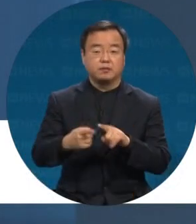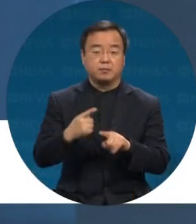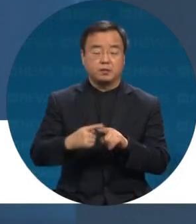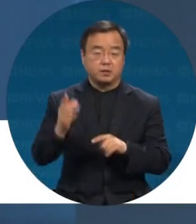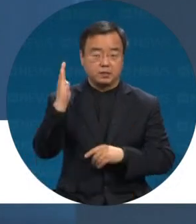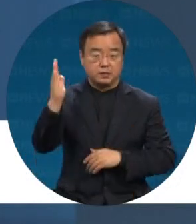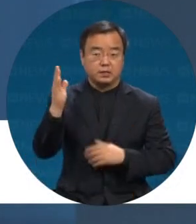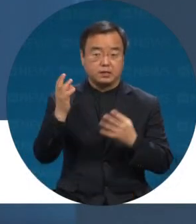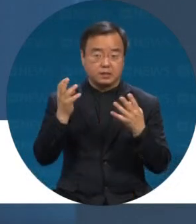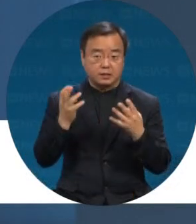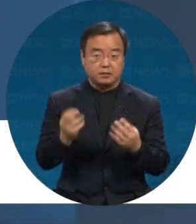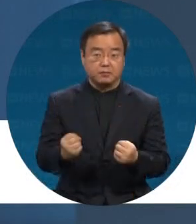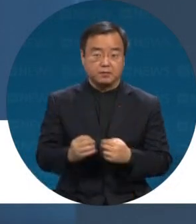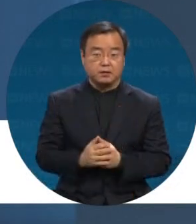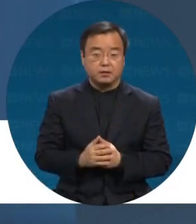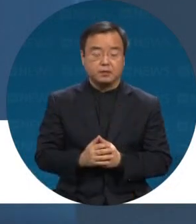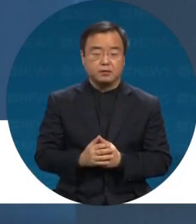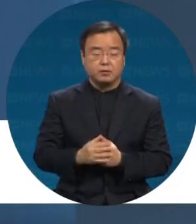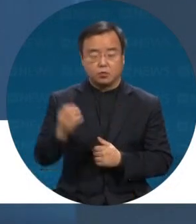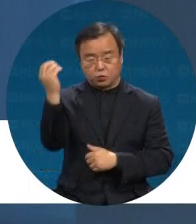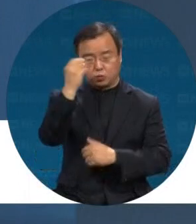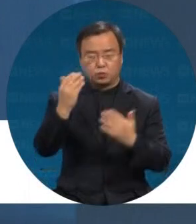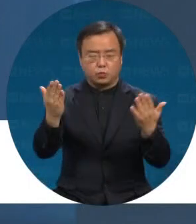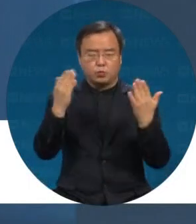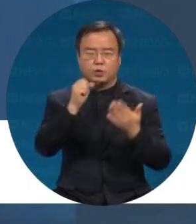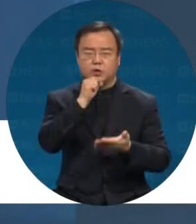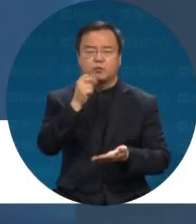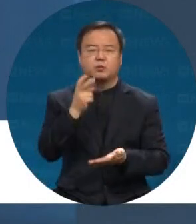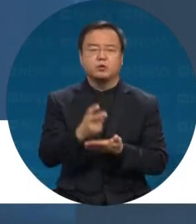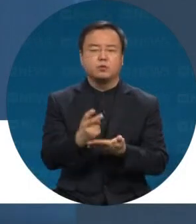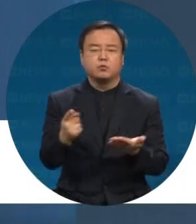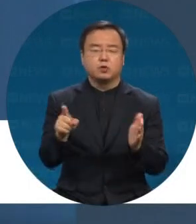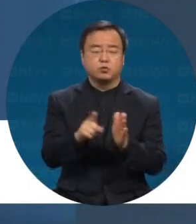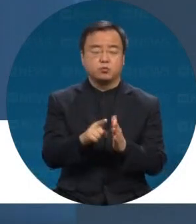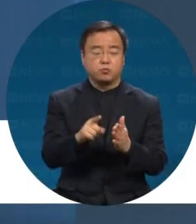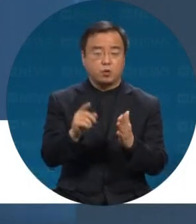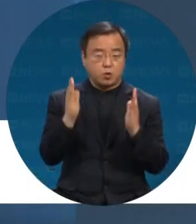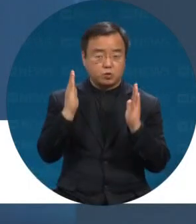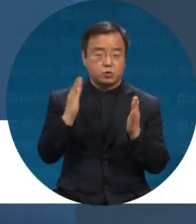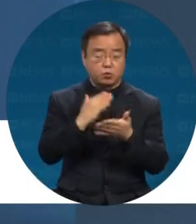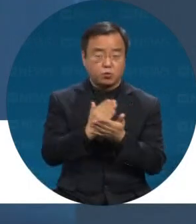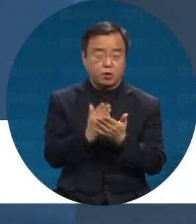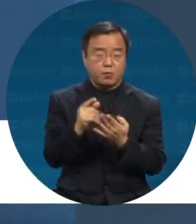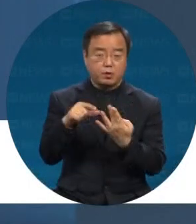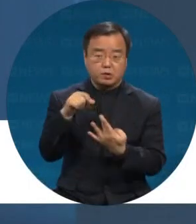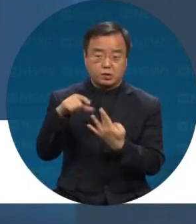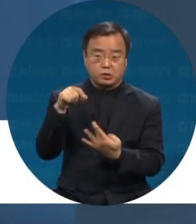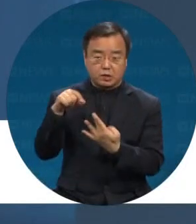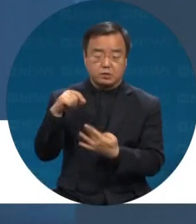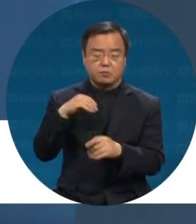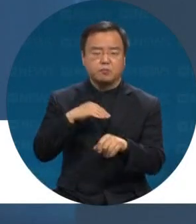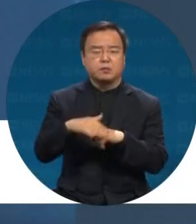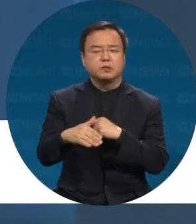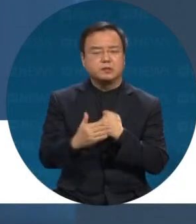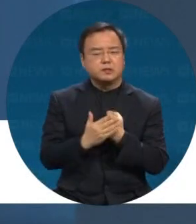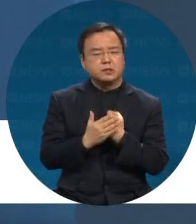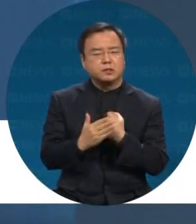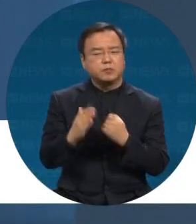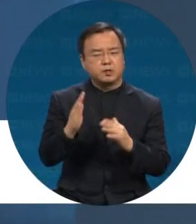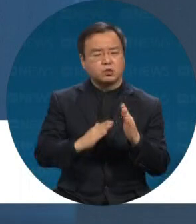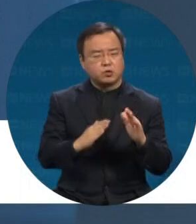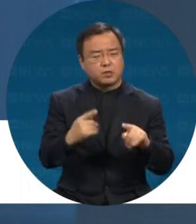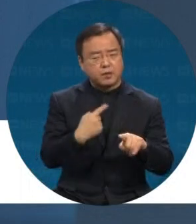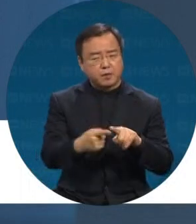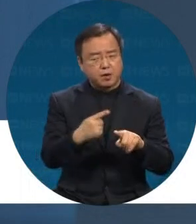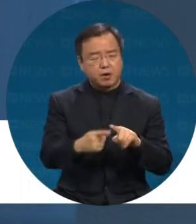나오는데 거기 학점제를 하기 위해서는이 선택 과목을 많이 해야 되기 때문에이 절대 평가가